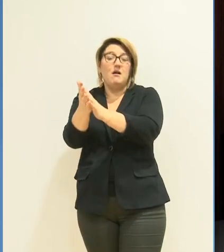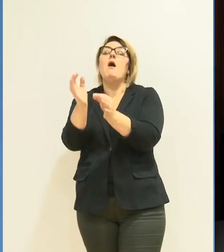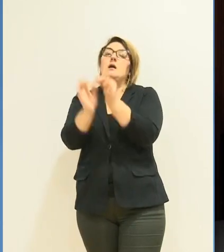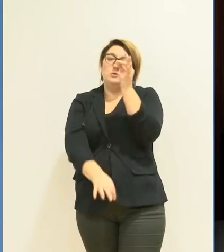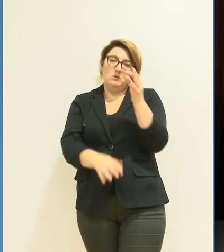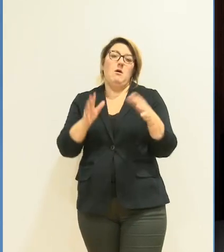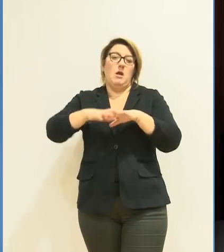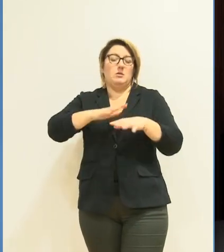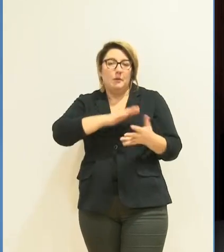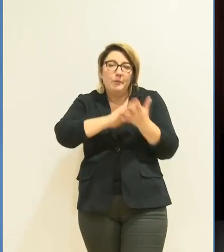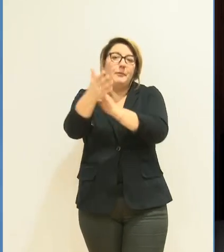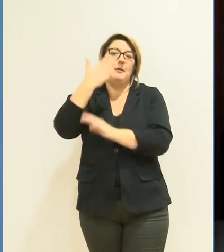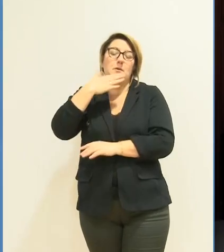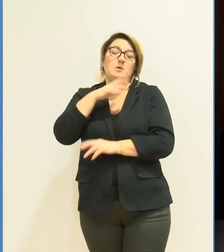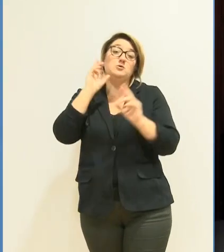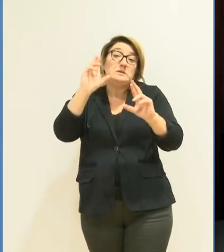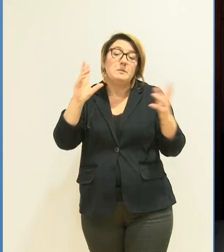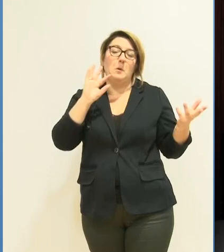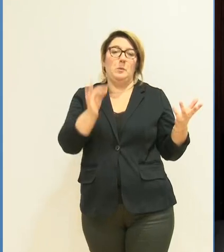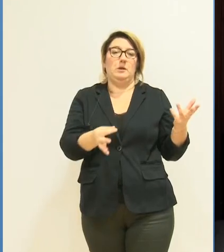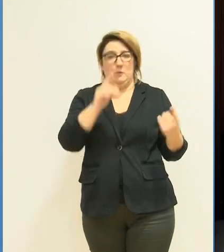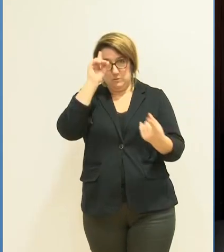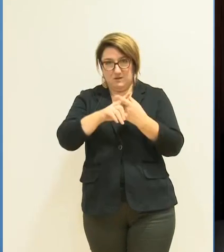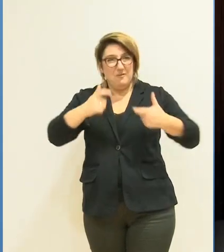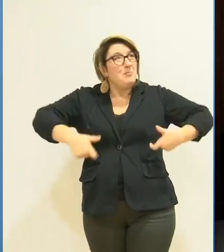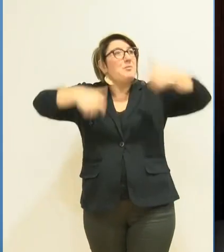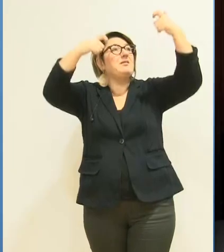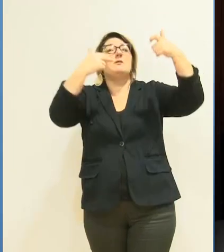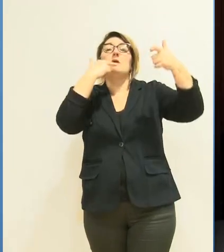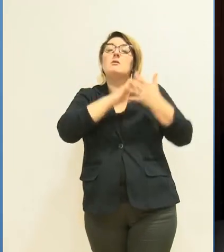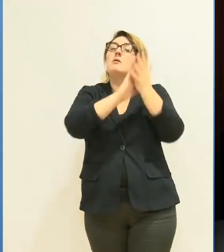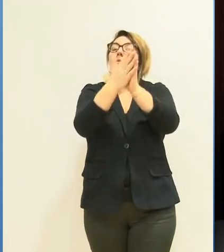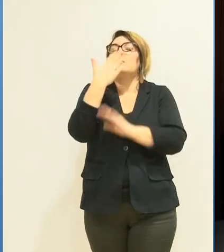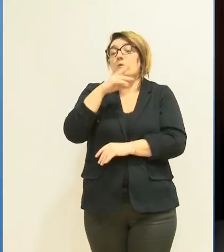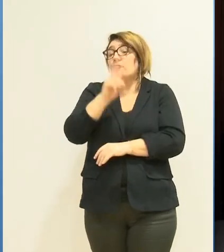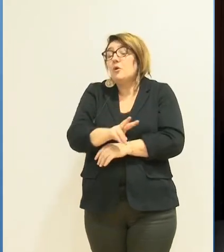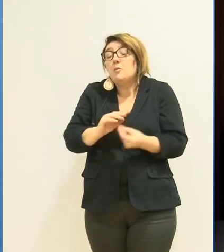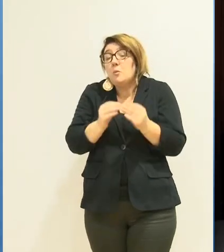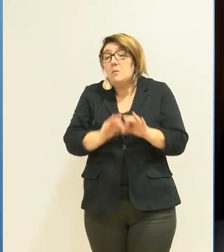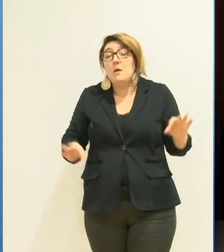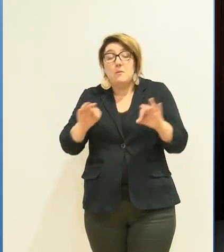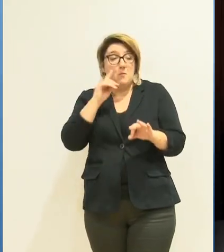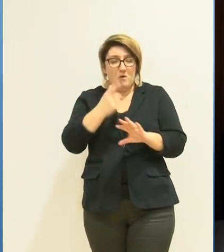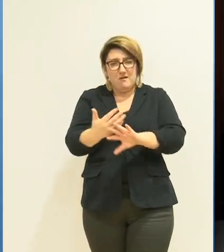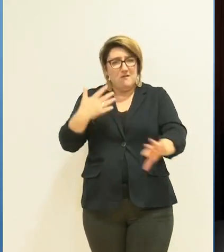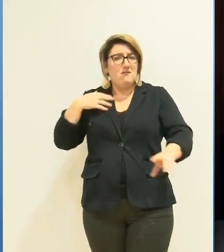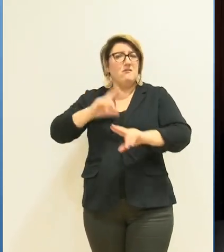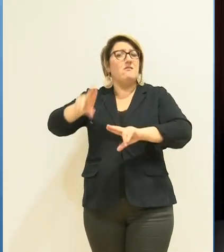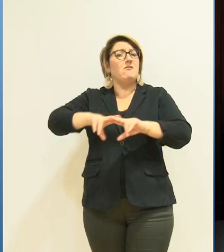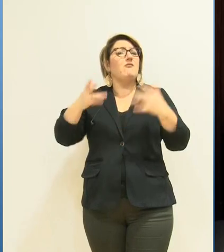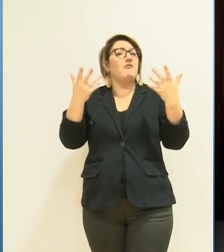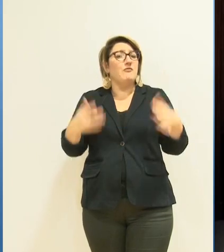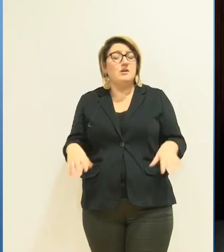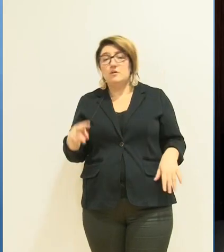quartier pour pouvoir améliorer à la fois la qualité du bâti mais ça on n'a pas trop de difficultés parce que ce qui a déjà été fait mais pas